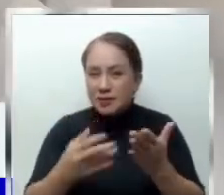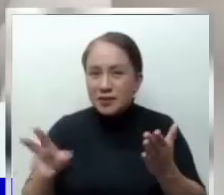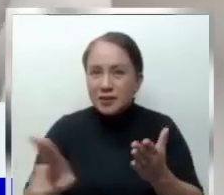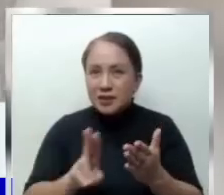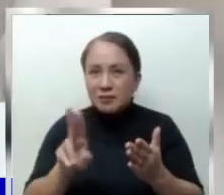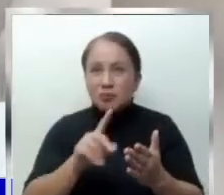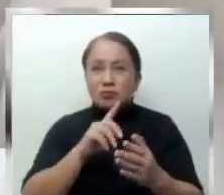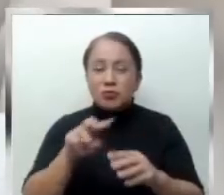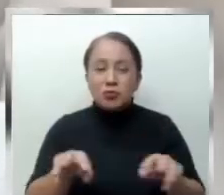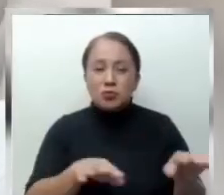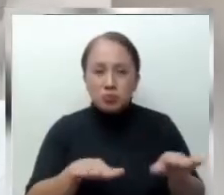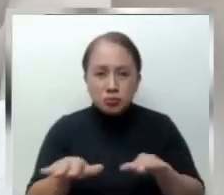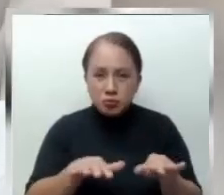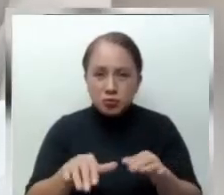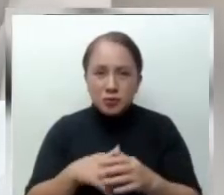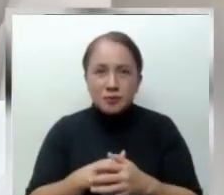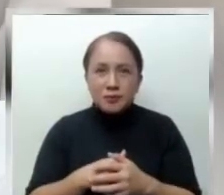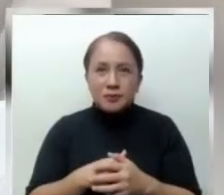po.